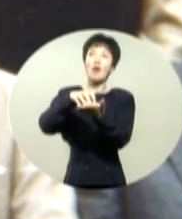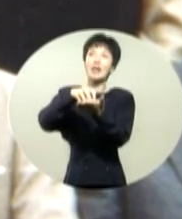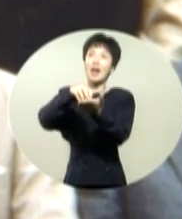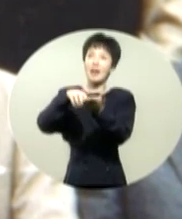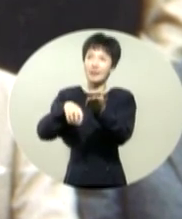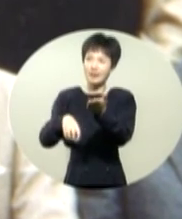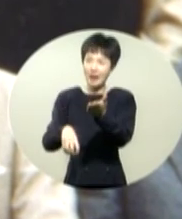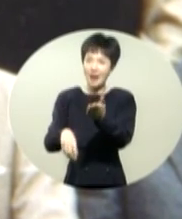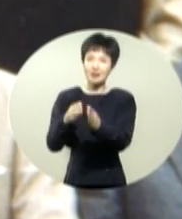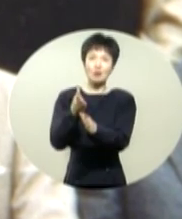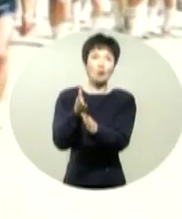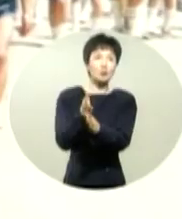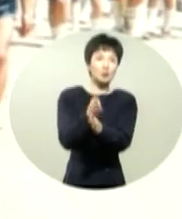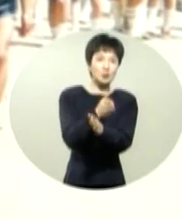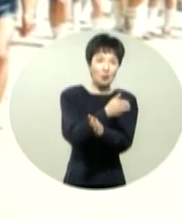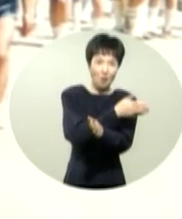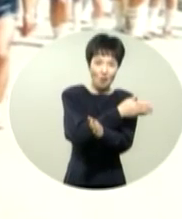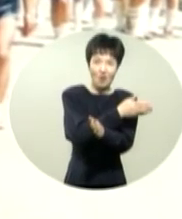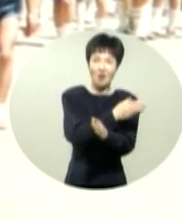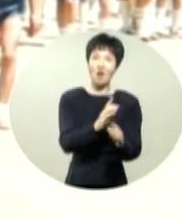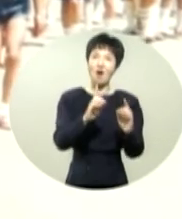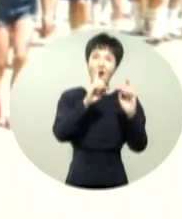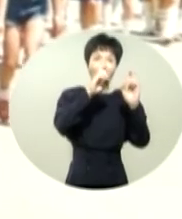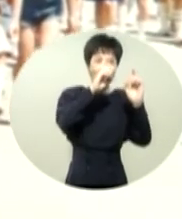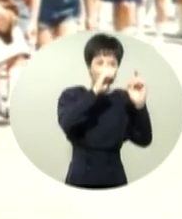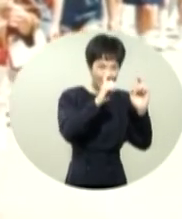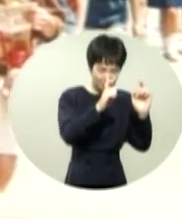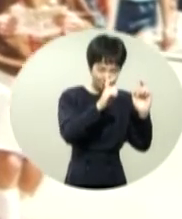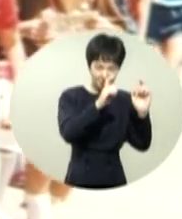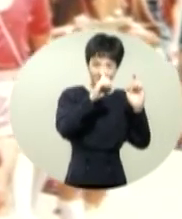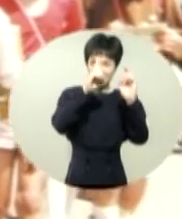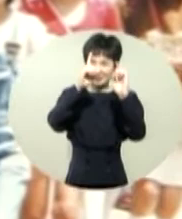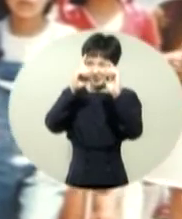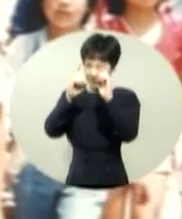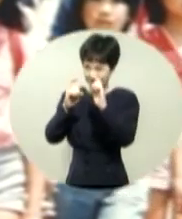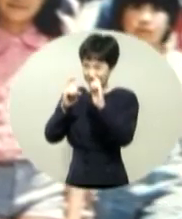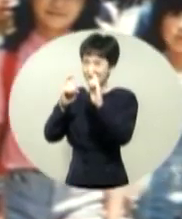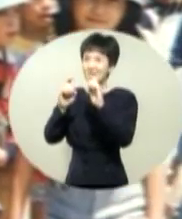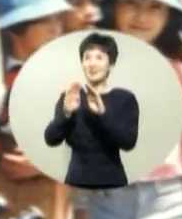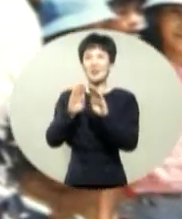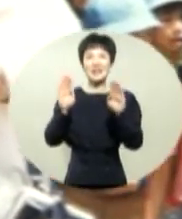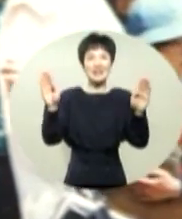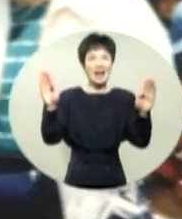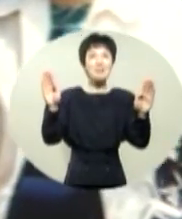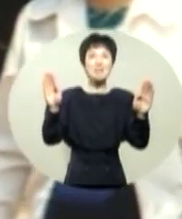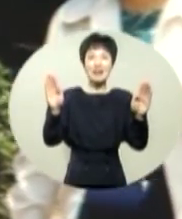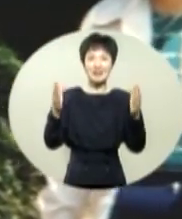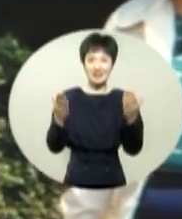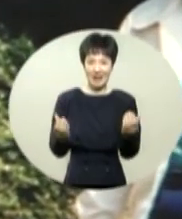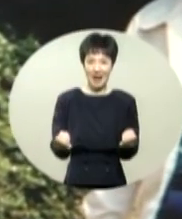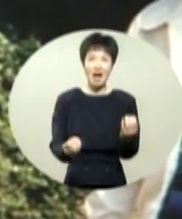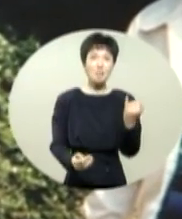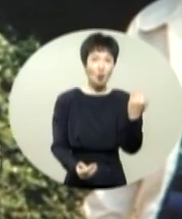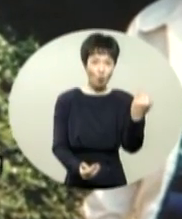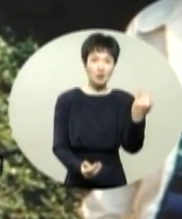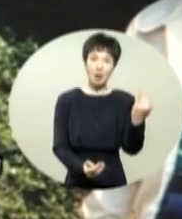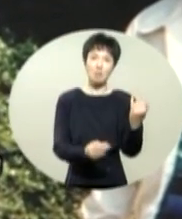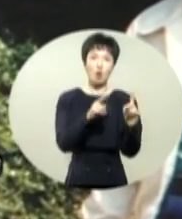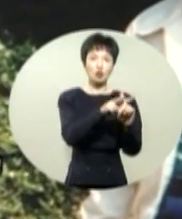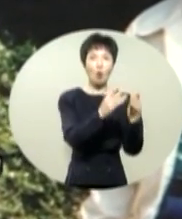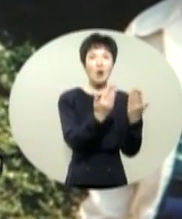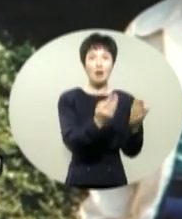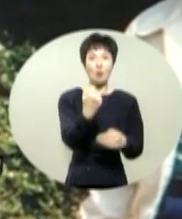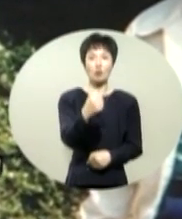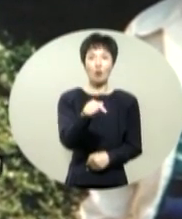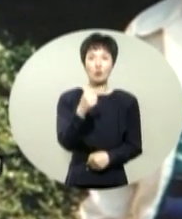後、生徒が写真館だったこともあって、写真を第二の人生の友達に選びました。美代子さんも小学校の教師